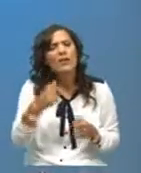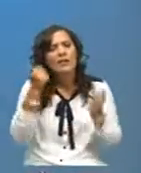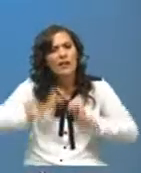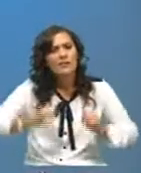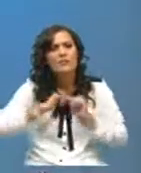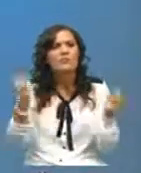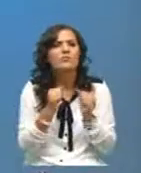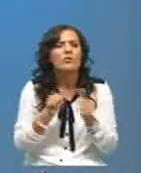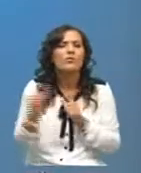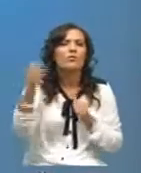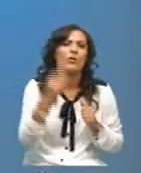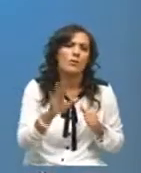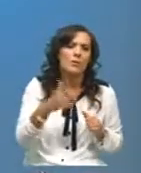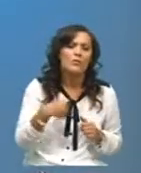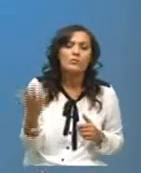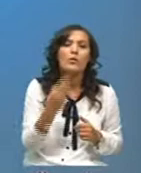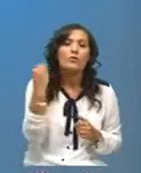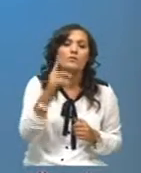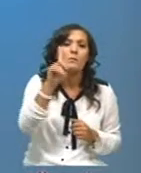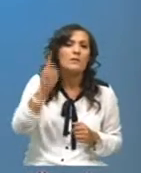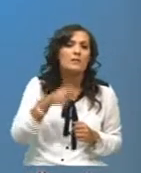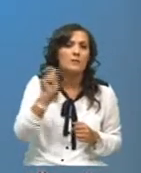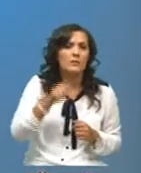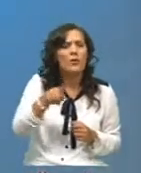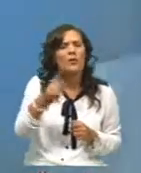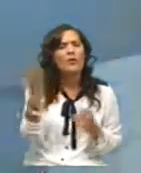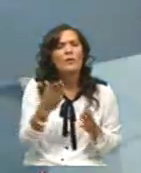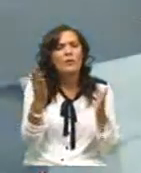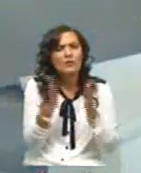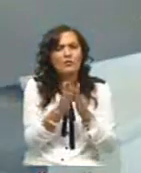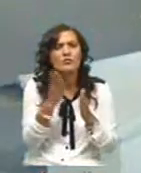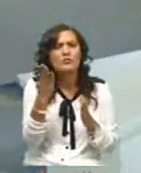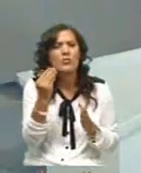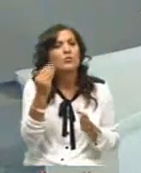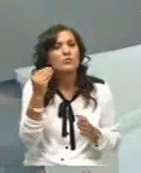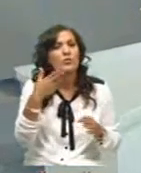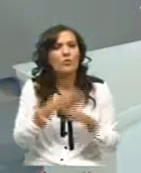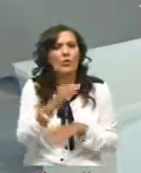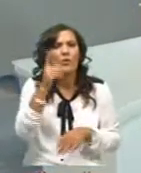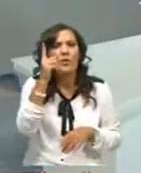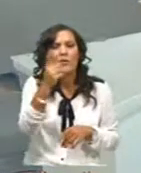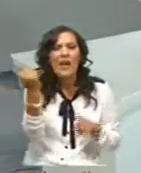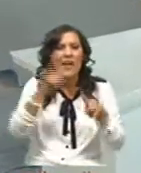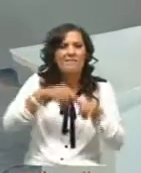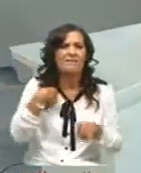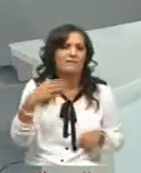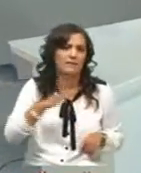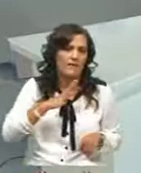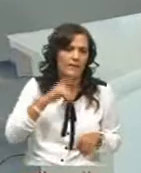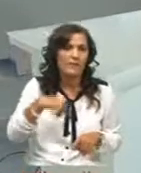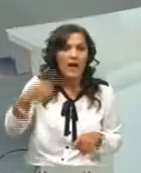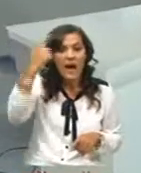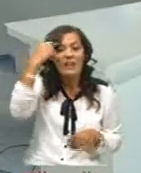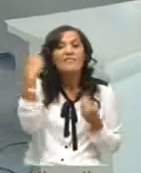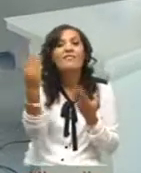ders çalışmaktan soğukta biliyor sonra benzer bir tespit yaptınız onu hemen şöyle küçücük yani Çok çok doğru küçük bir ek yapmak istiyorum